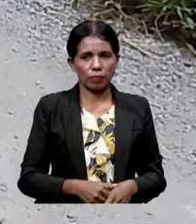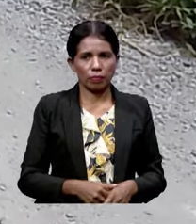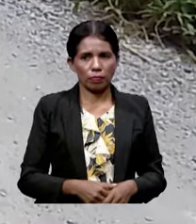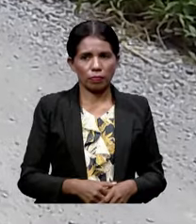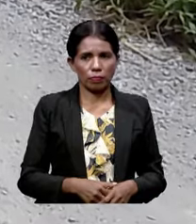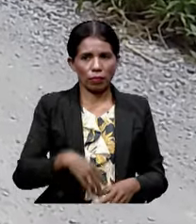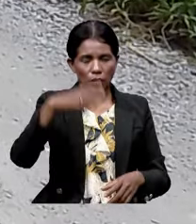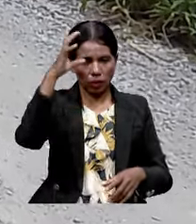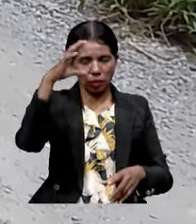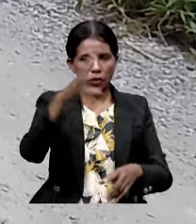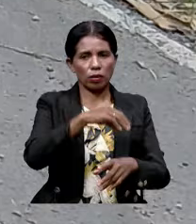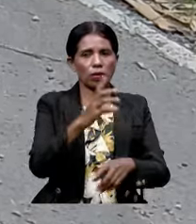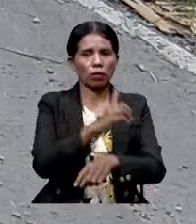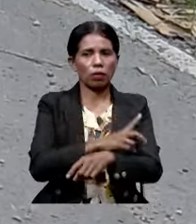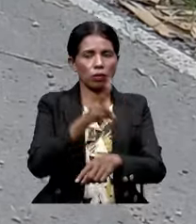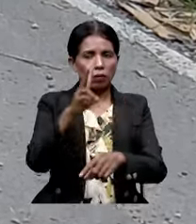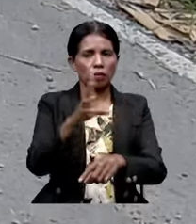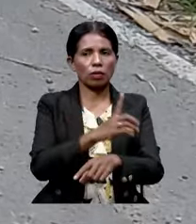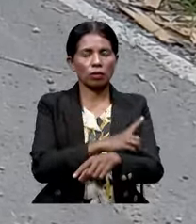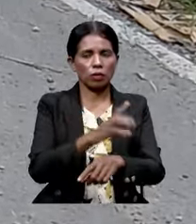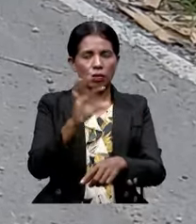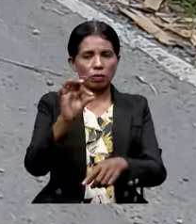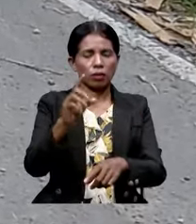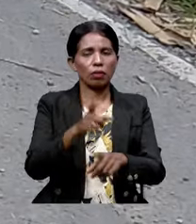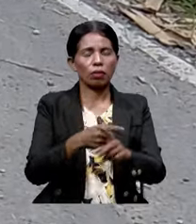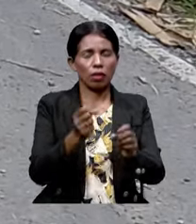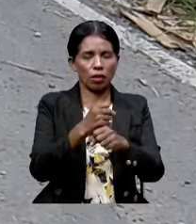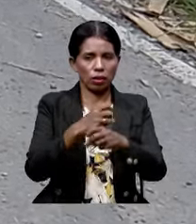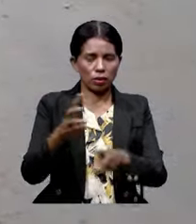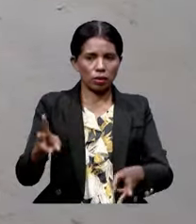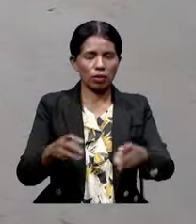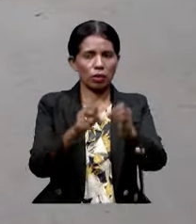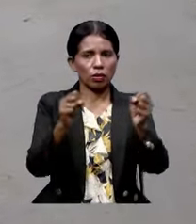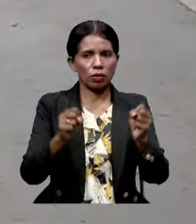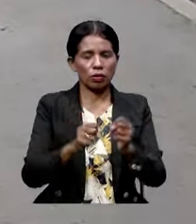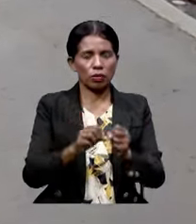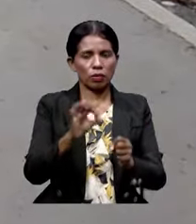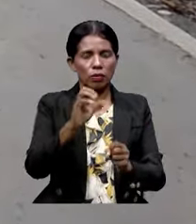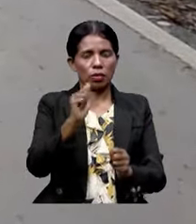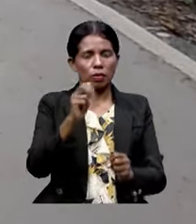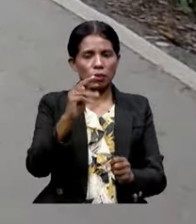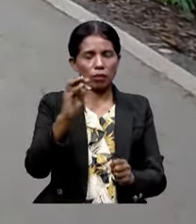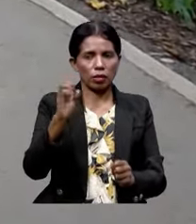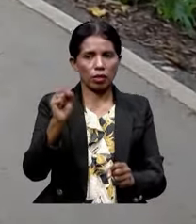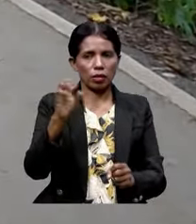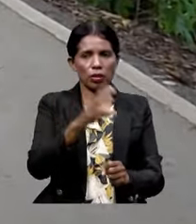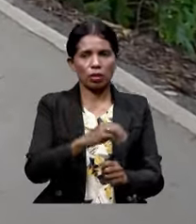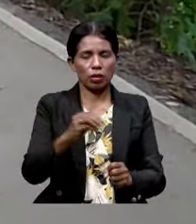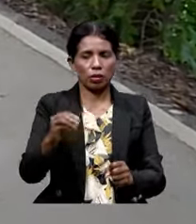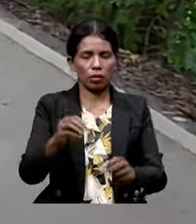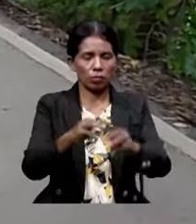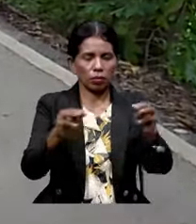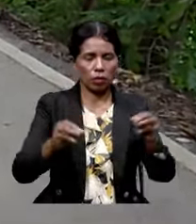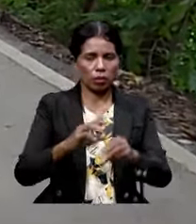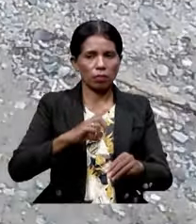Hafoing udan durante lorong rua hahu si lorong walu to lorong sia fulang ne halo estrada suku Fatumase pos administrativo Bajar Tete